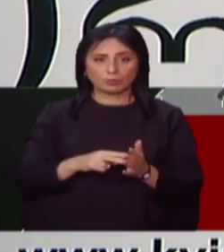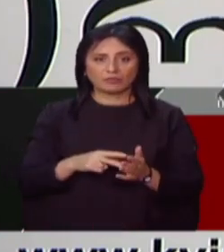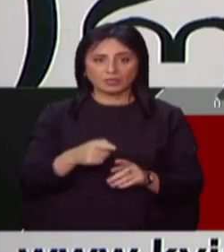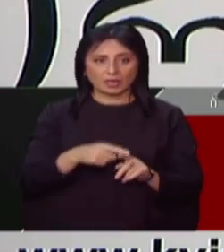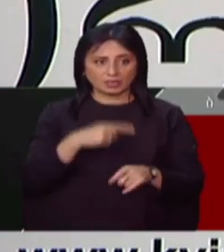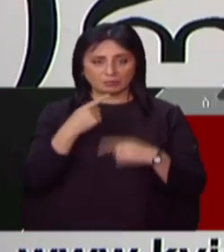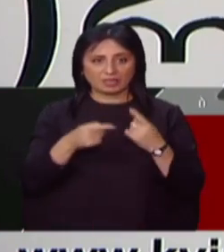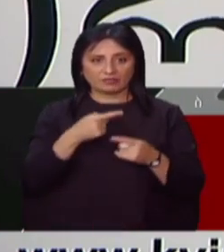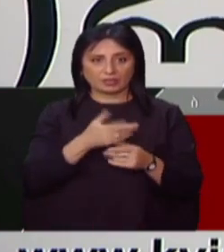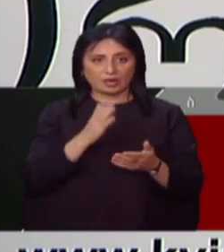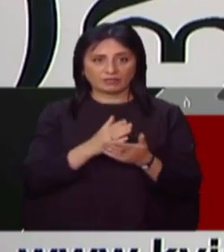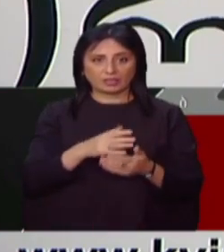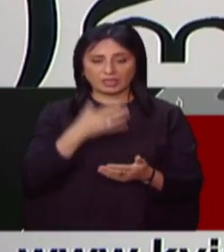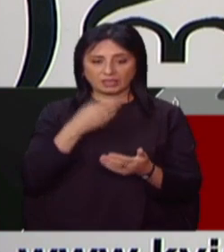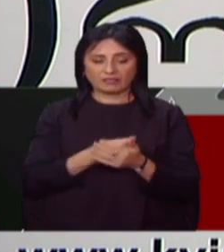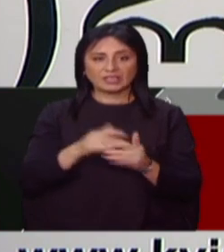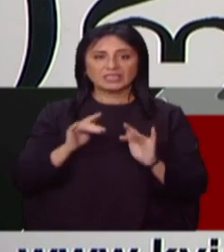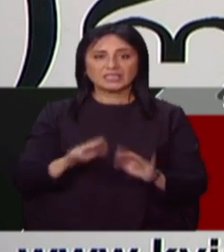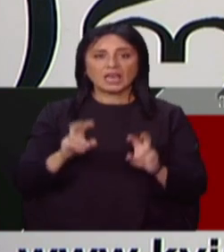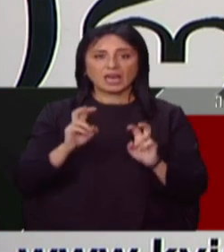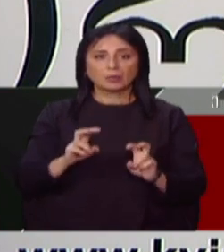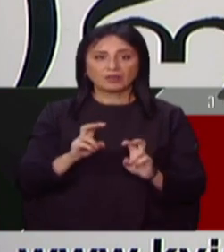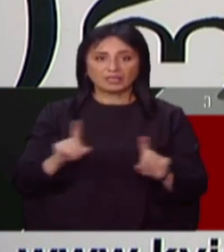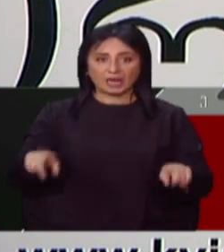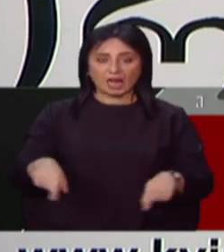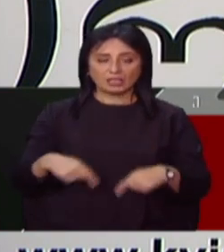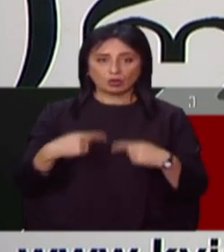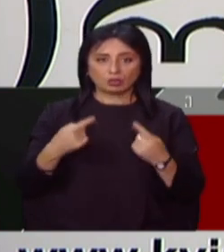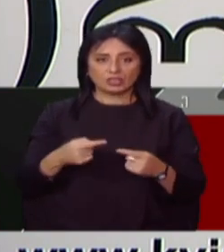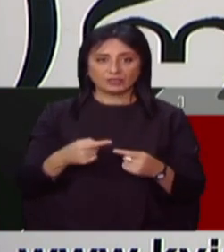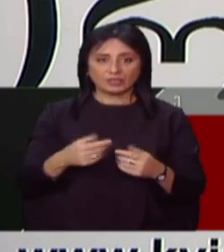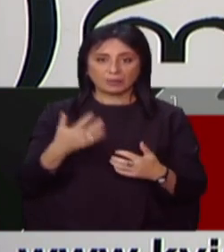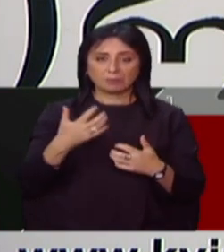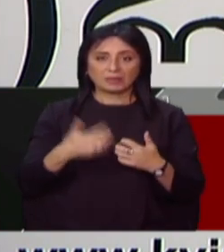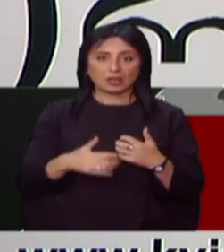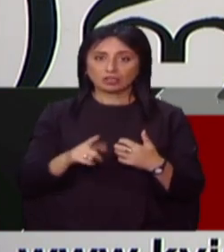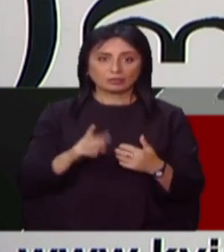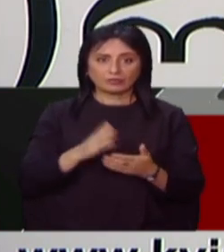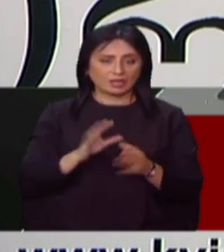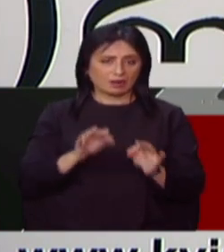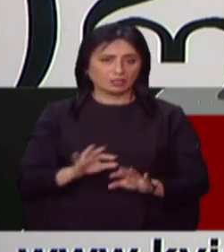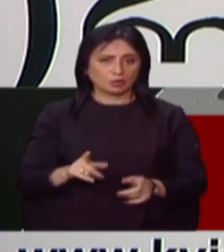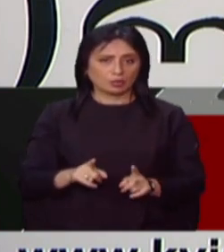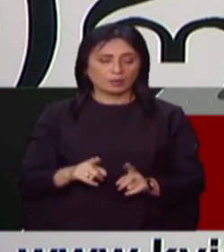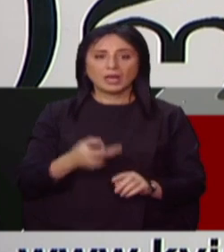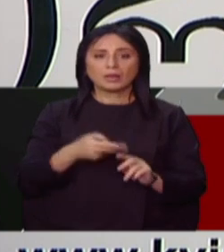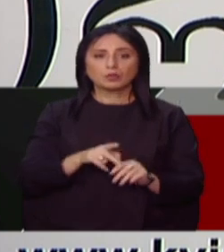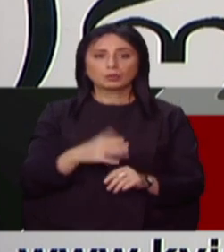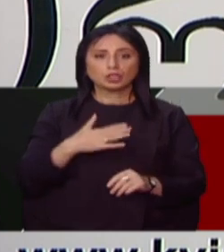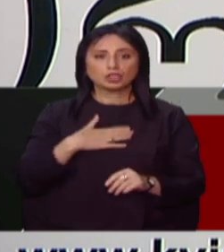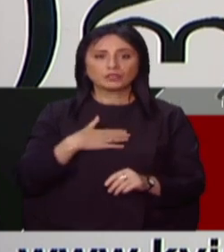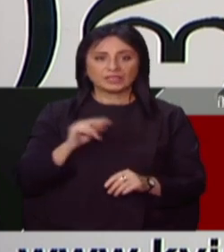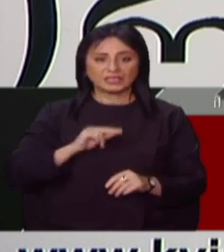ისინი მიკერძოებულები არიან და თავიანთ საქმიანობას განახორციელებენ მიკერძოებით, თვლით რომ არასწორია, იმიტომ რომ